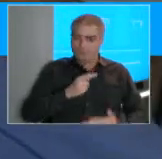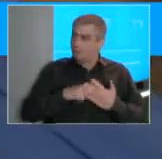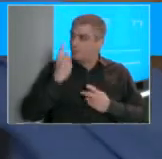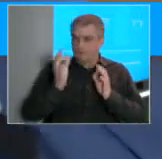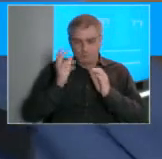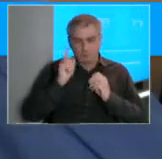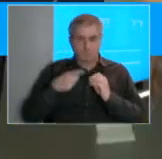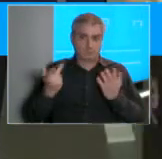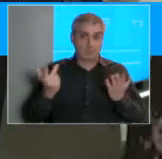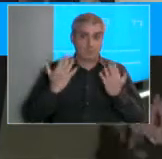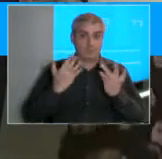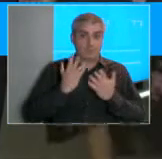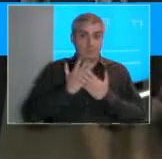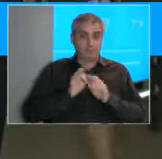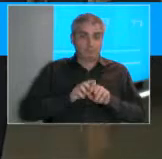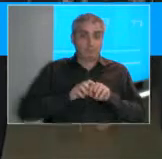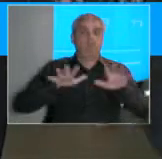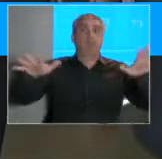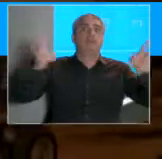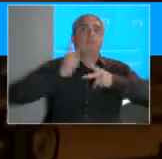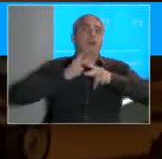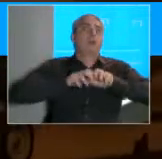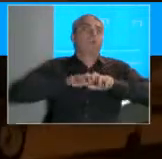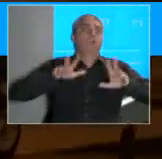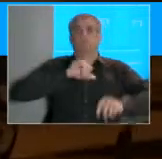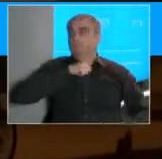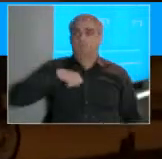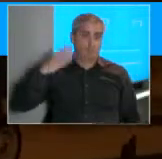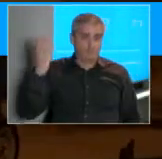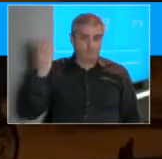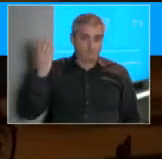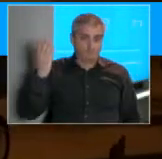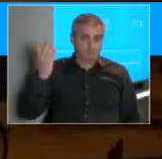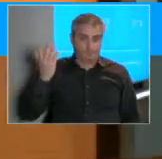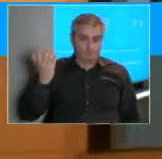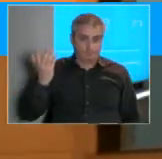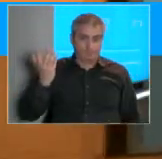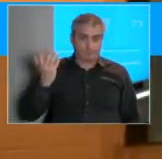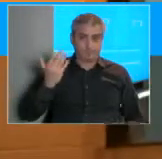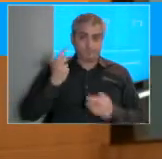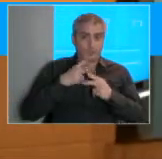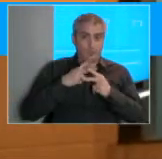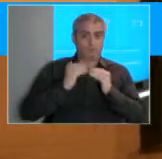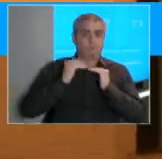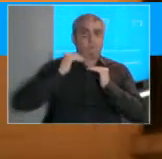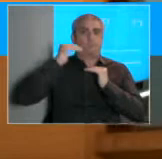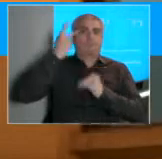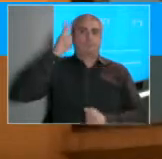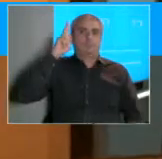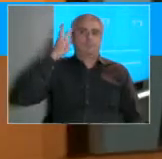וירוס צריך לראות. ברגע שזה התפתח לכלל מגפה, ולא שבסין זה הולך, מספר החולים הולך וגדל.